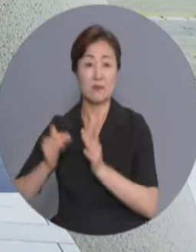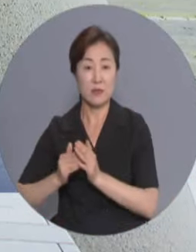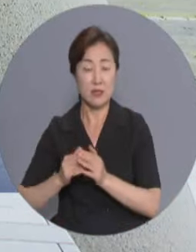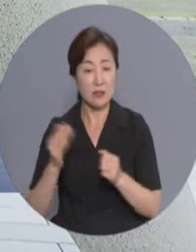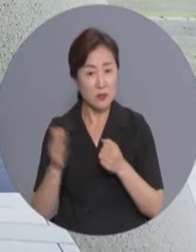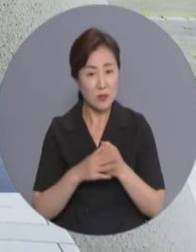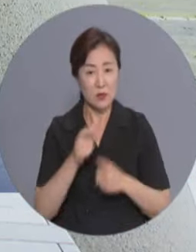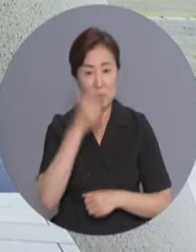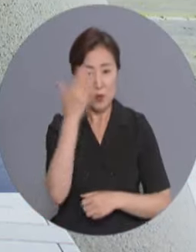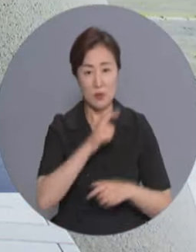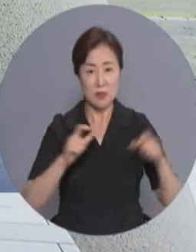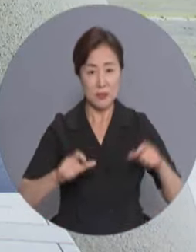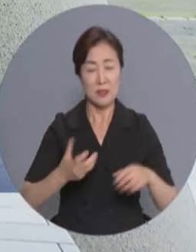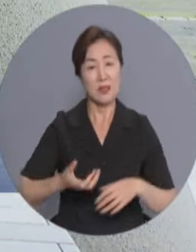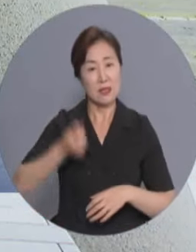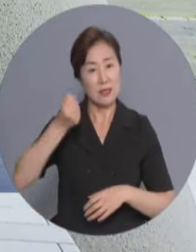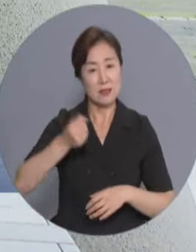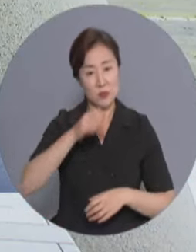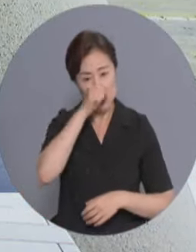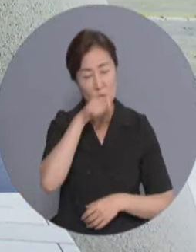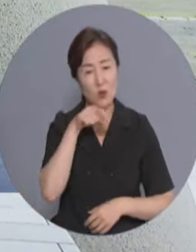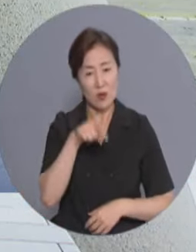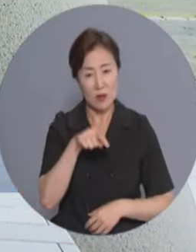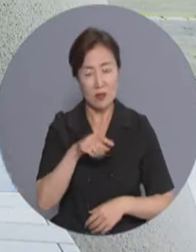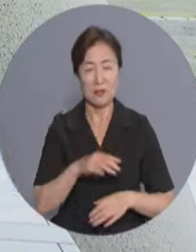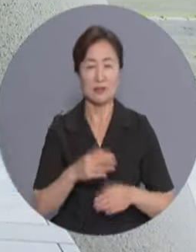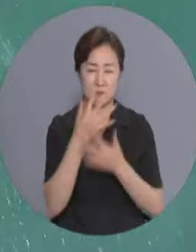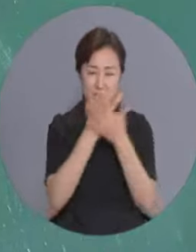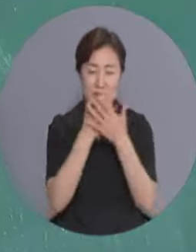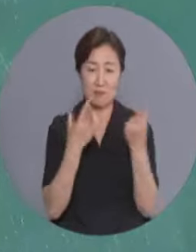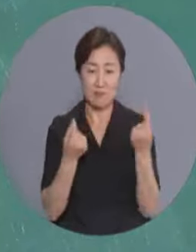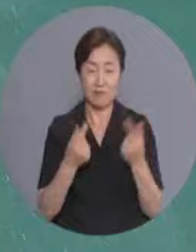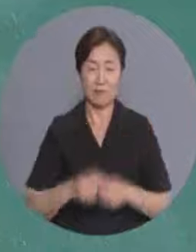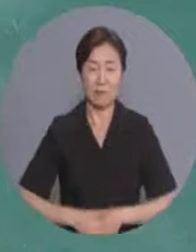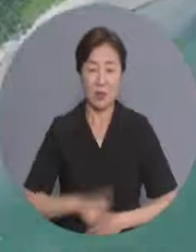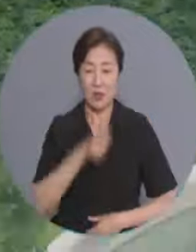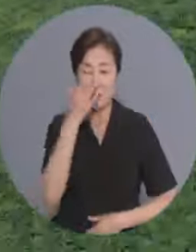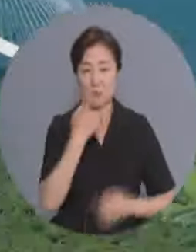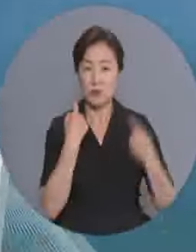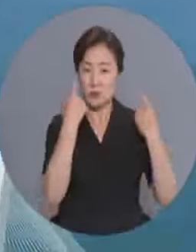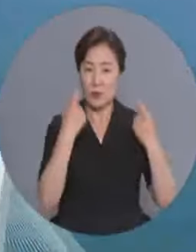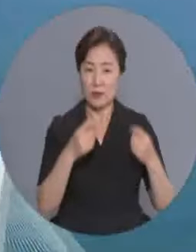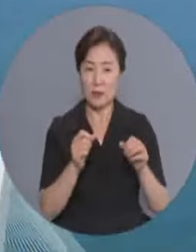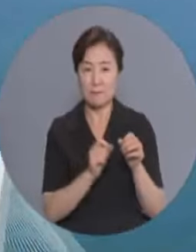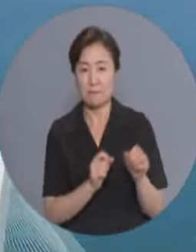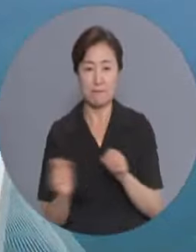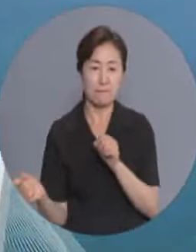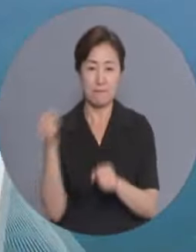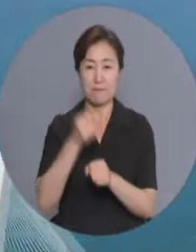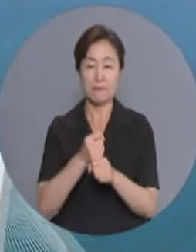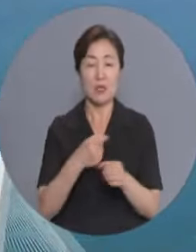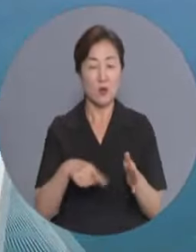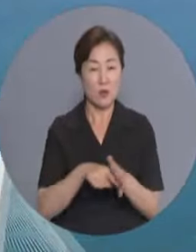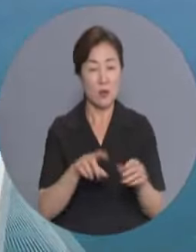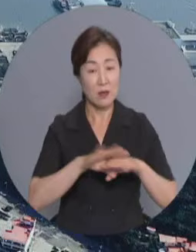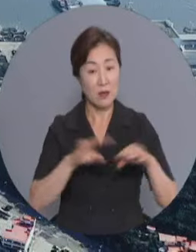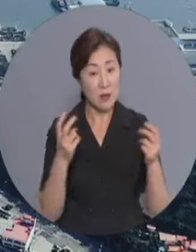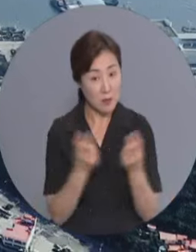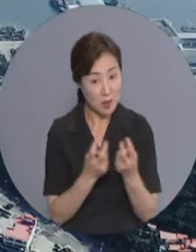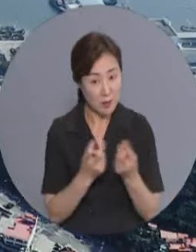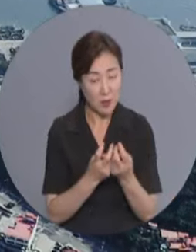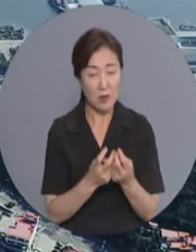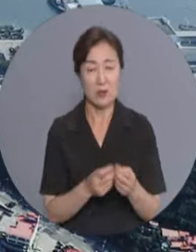여수만이 가지고 있던 장점이 이제 흐릿해진 거죠 여수 관광의 재도약을 위한 해법으로 대다수의